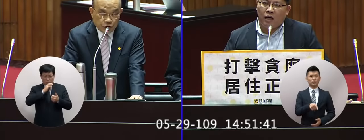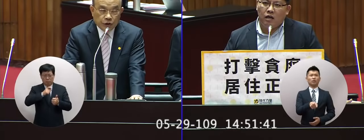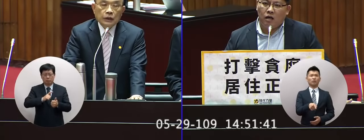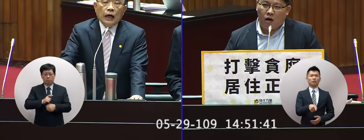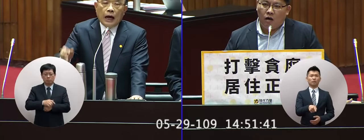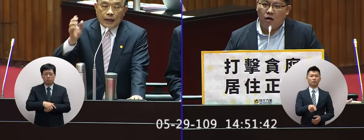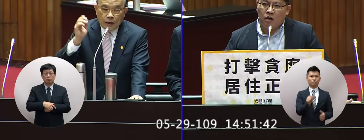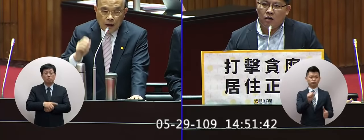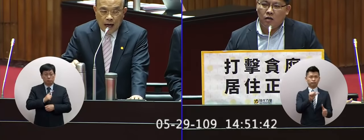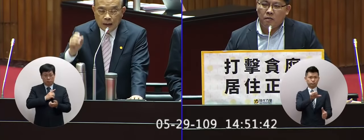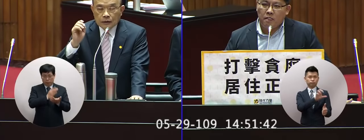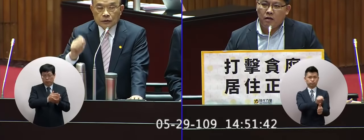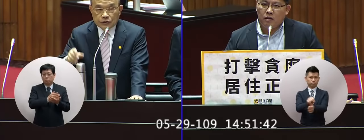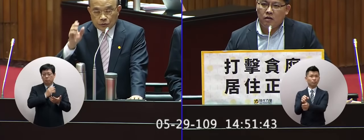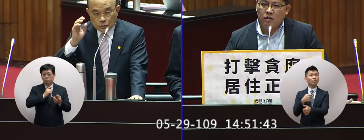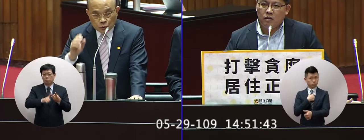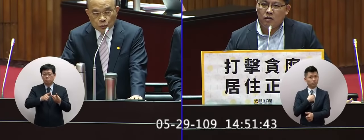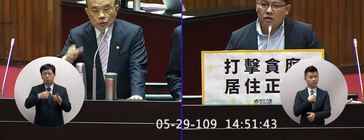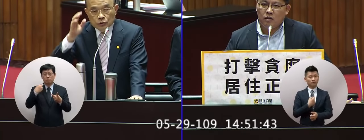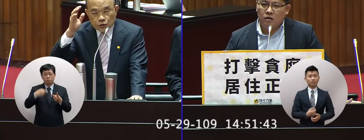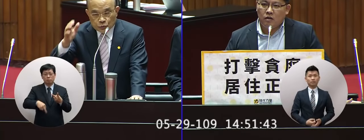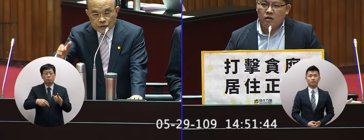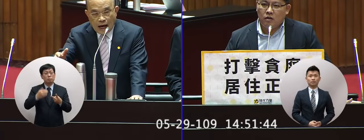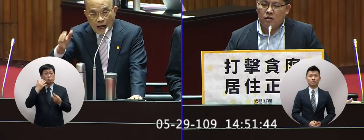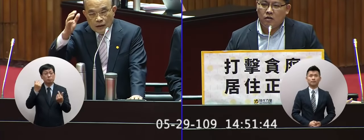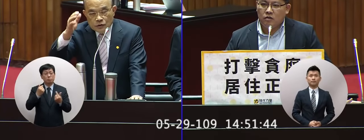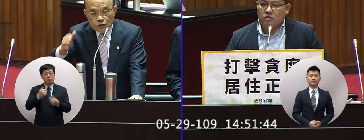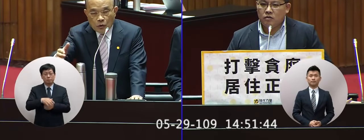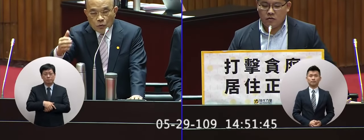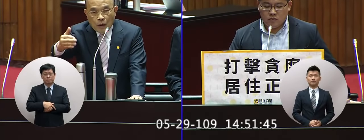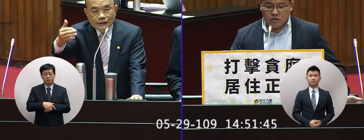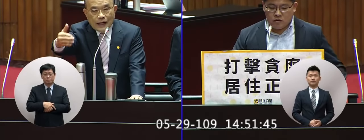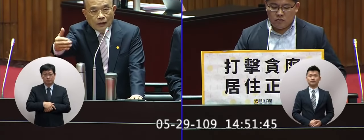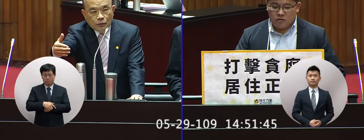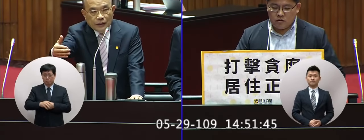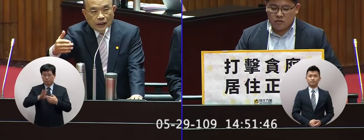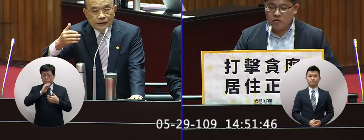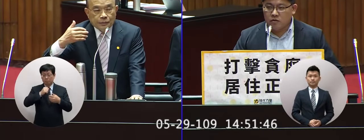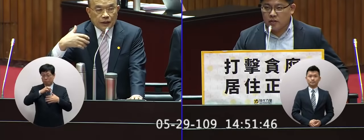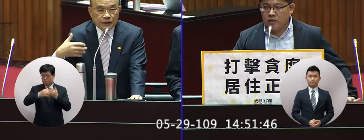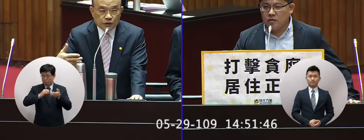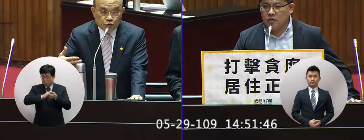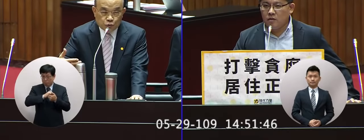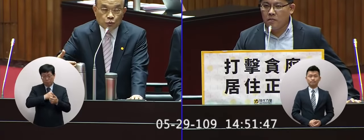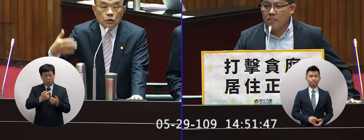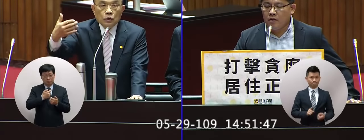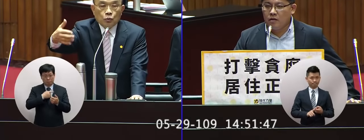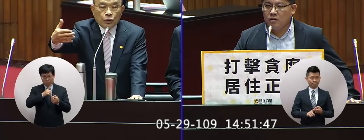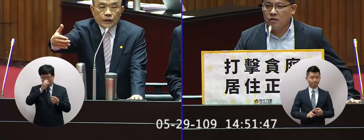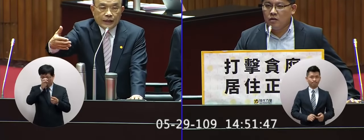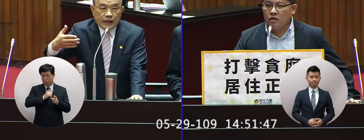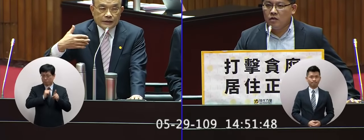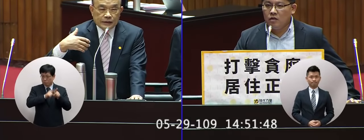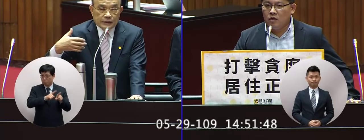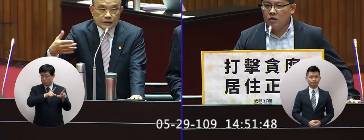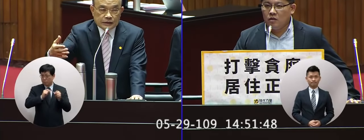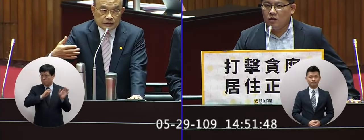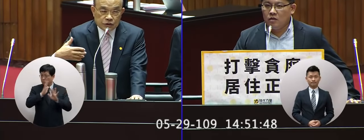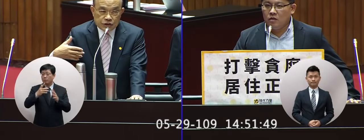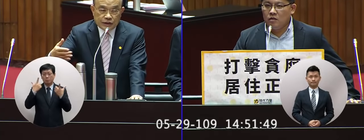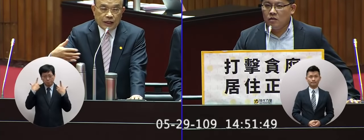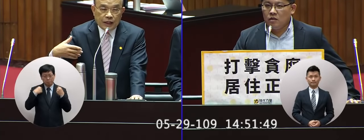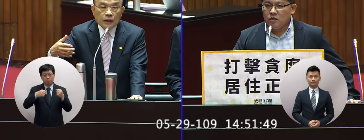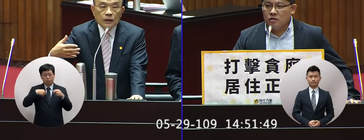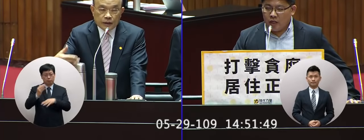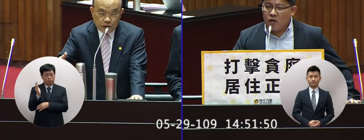做嘛。 啊，另外就是有就这相关这规定的执行停止，有一定的行政